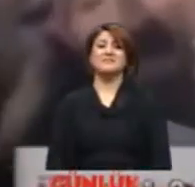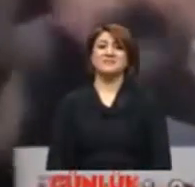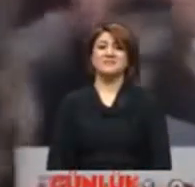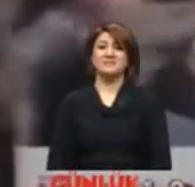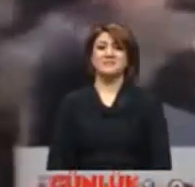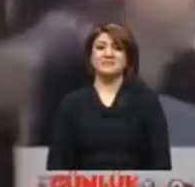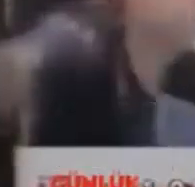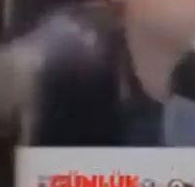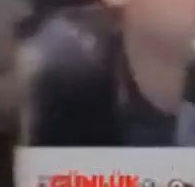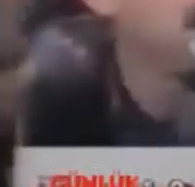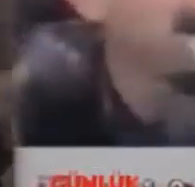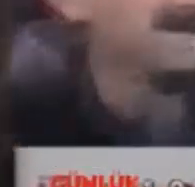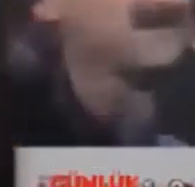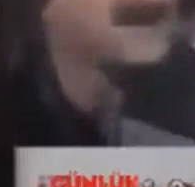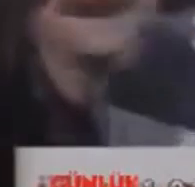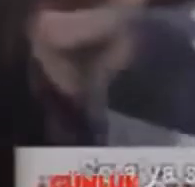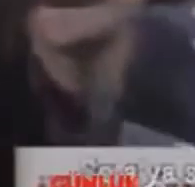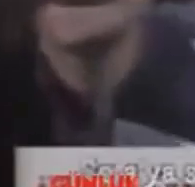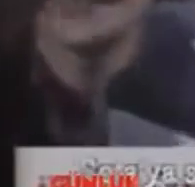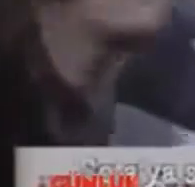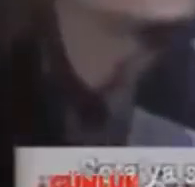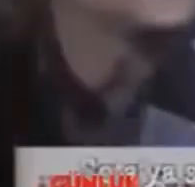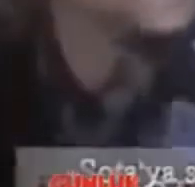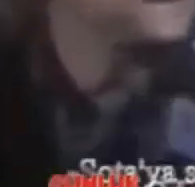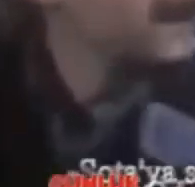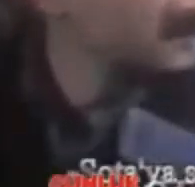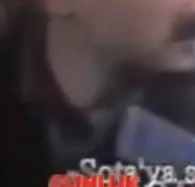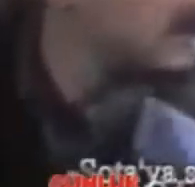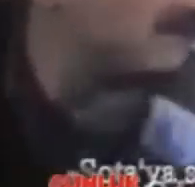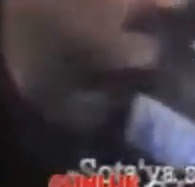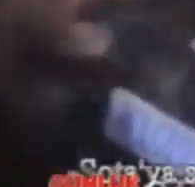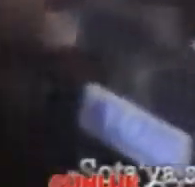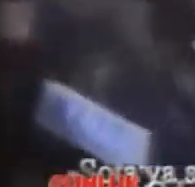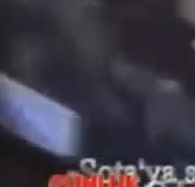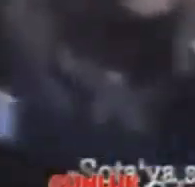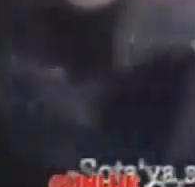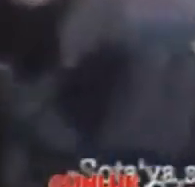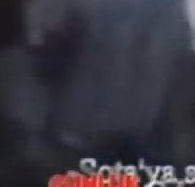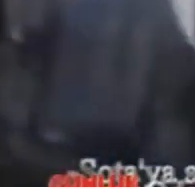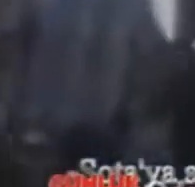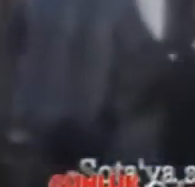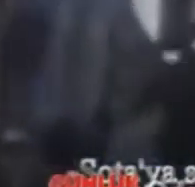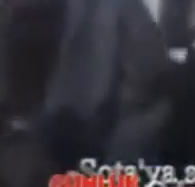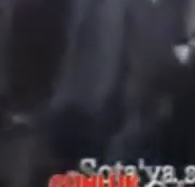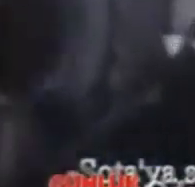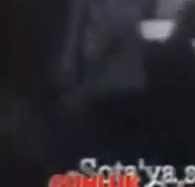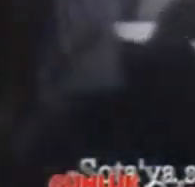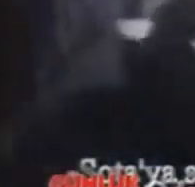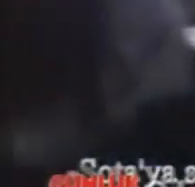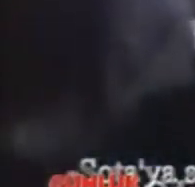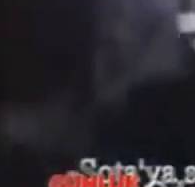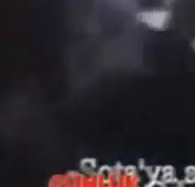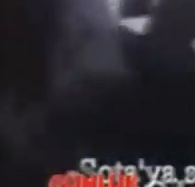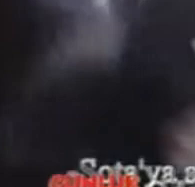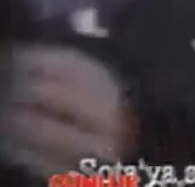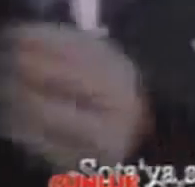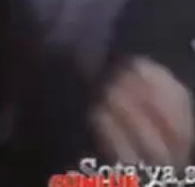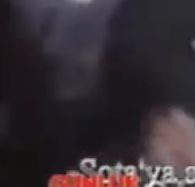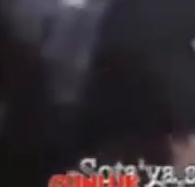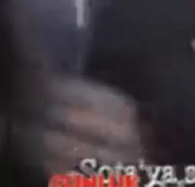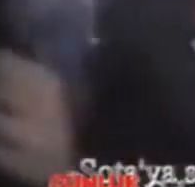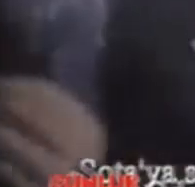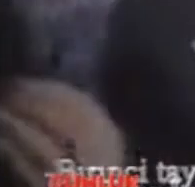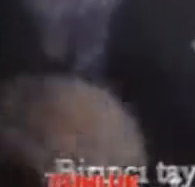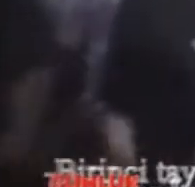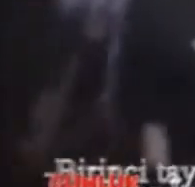garip gelecek inanıyorum diyor inşallah. Şota'ya sarar mısın aynı? Şota da aynı. Şota.